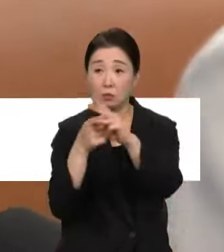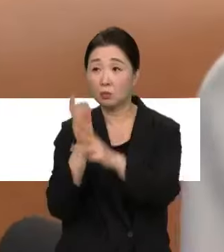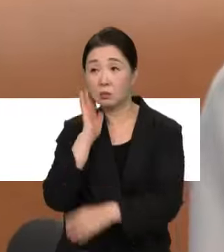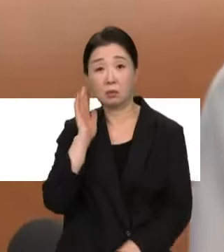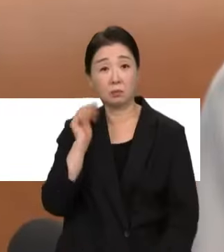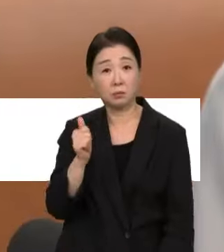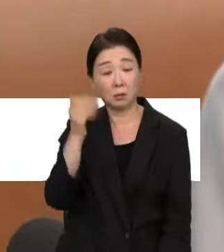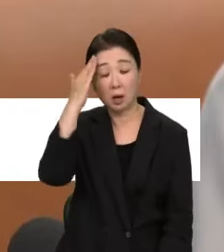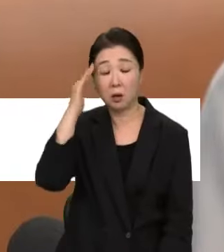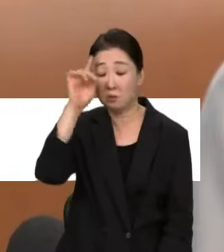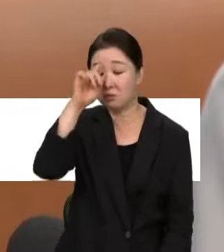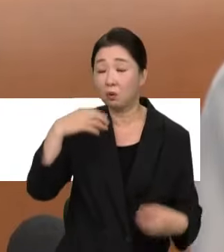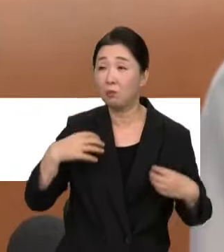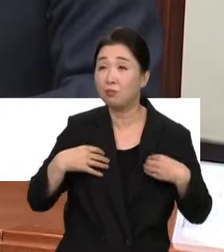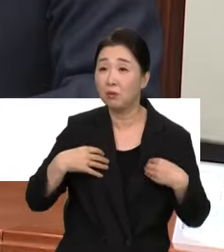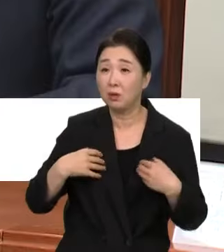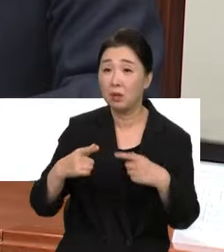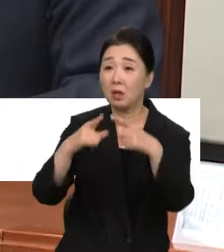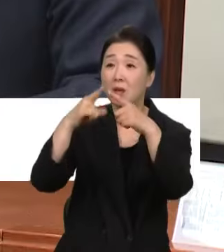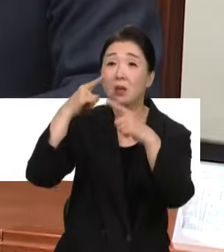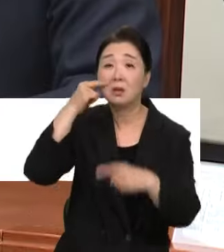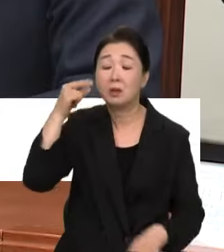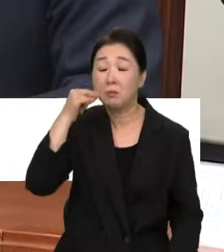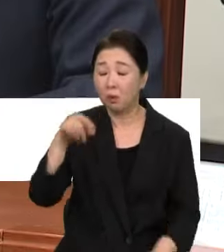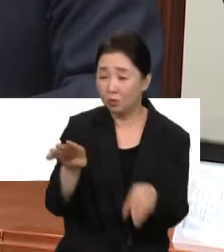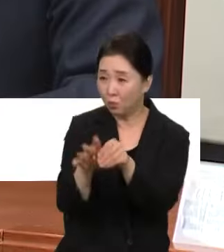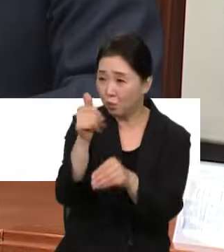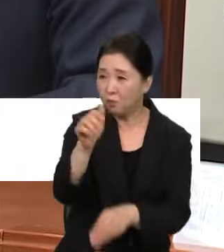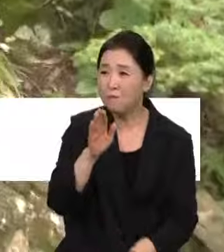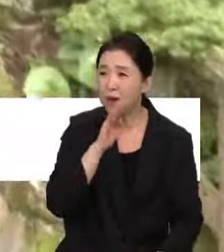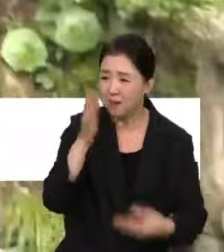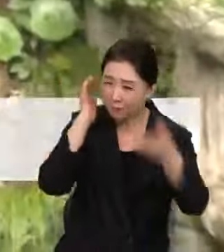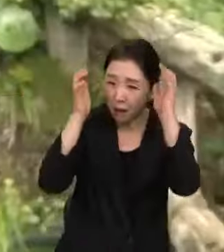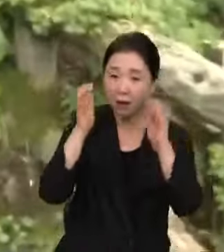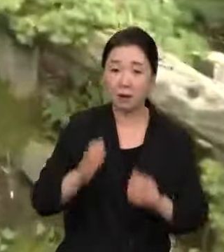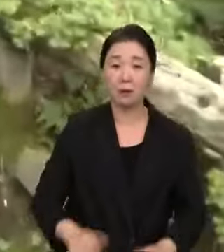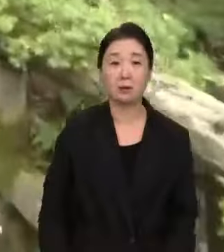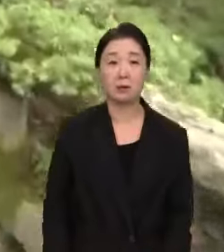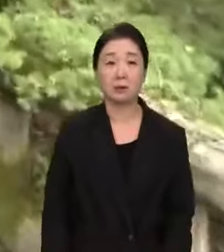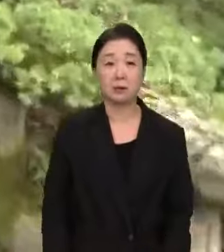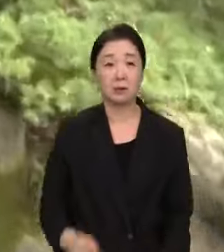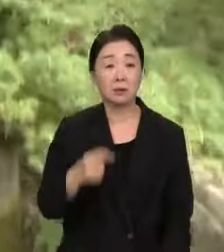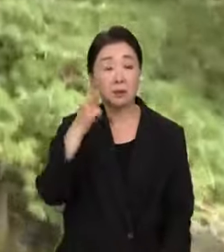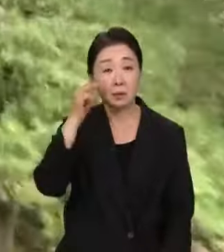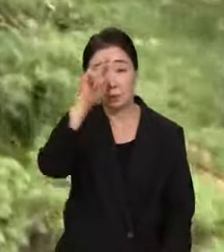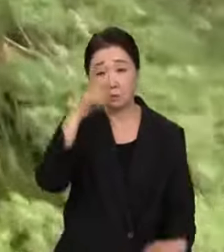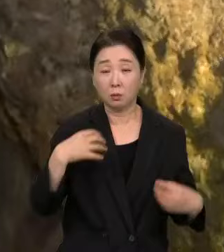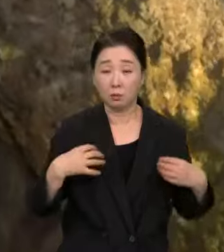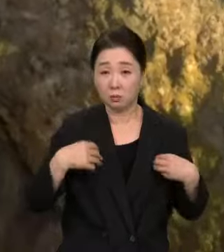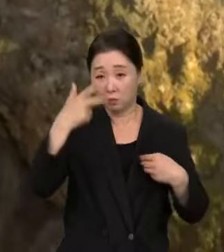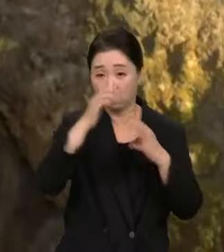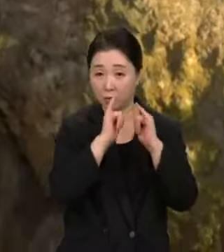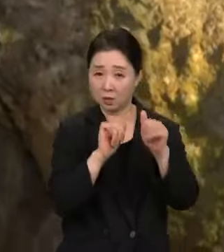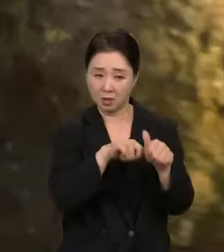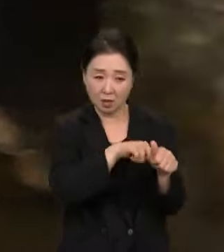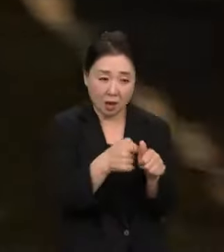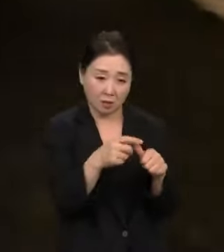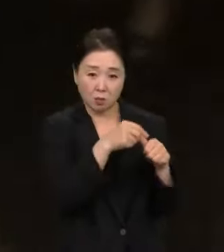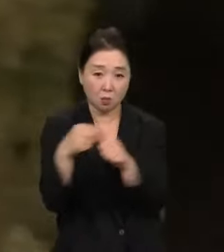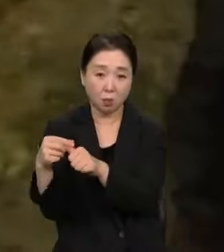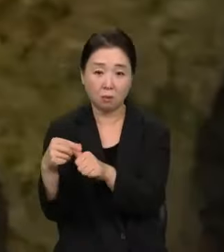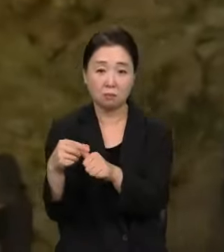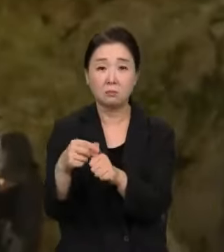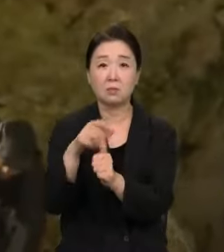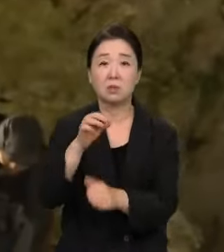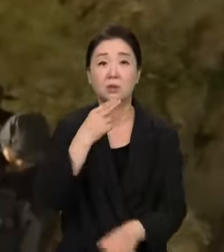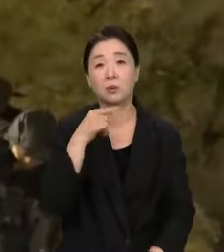정부인지 일본 총인지 릴 지경이라고 비판했습니다 일본정부가 조선 을 인정하지